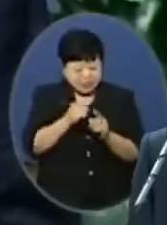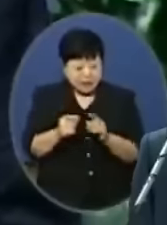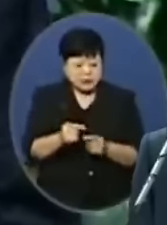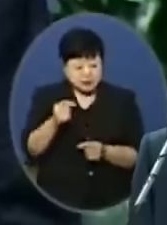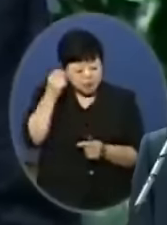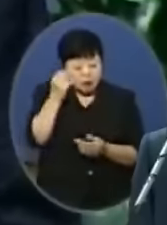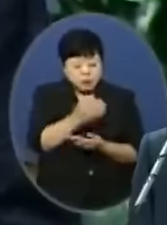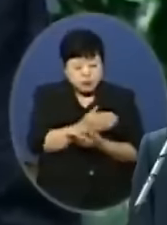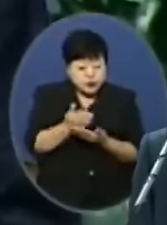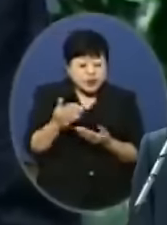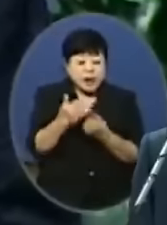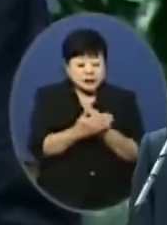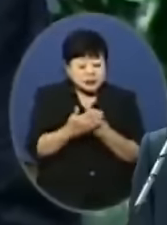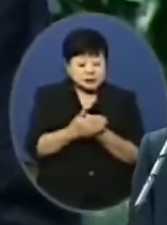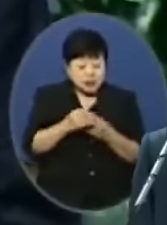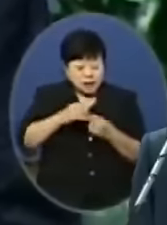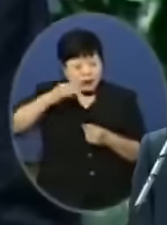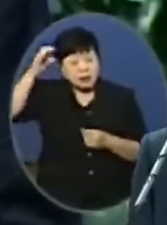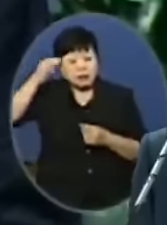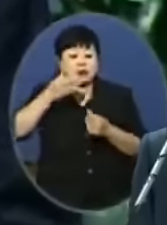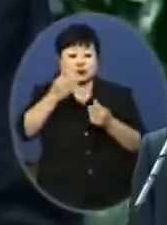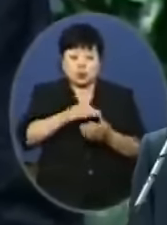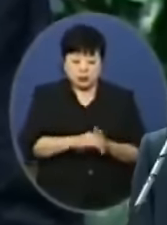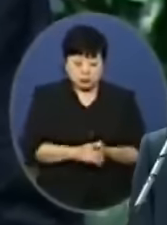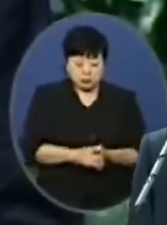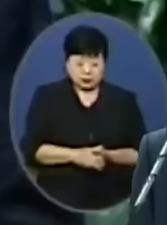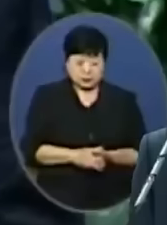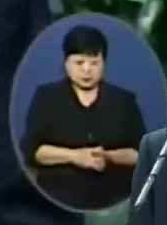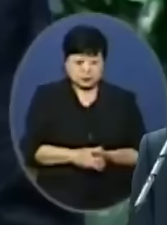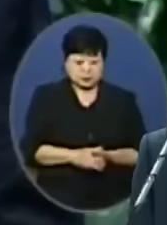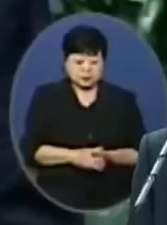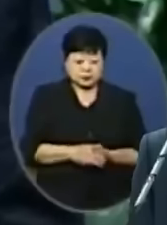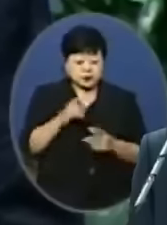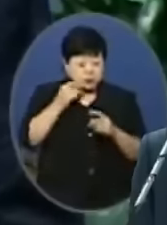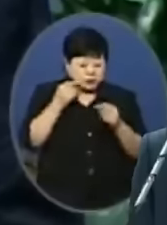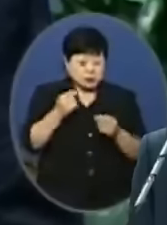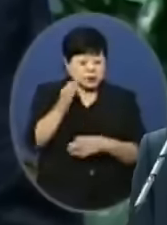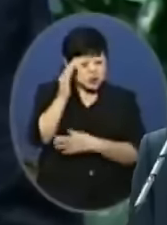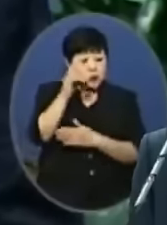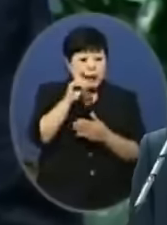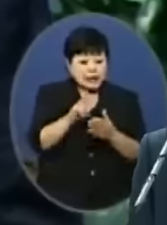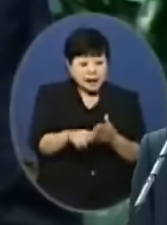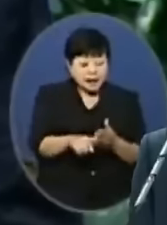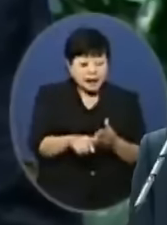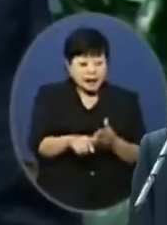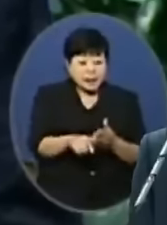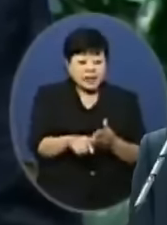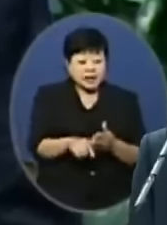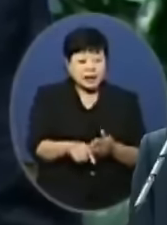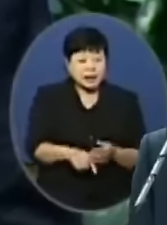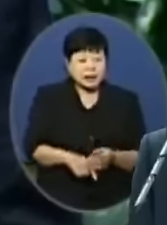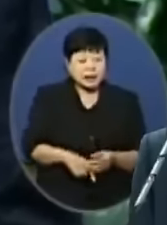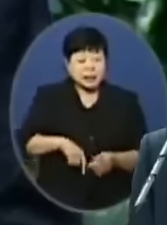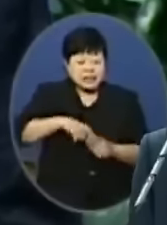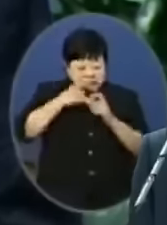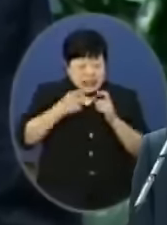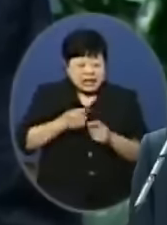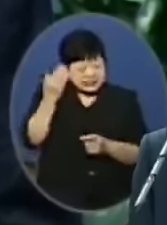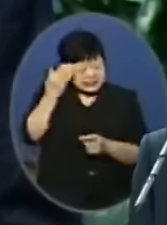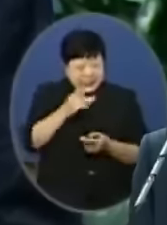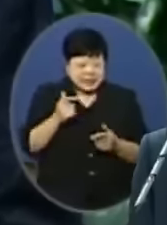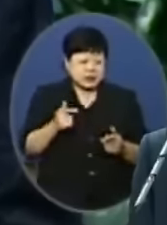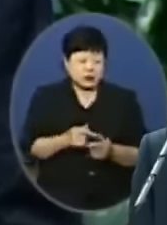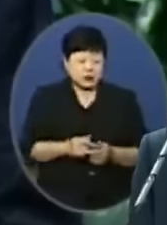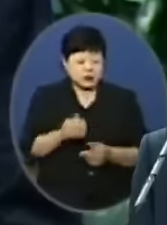명분의 은사 이런 것이 머리에 떠오르기 시작하는 것입니다. 저도 설교할 때 저의 지혜와 총명으로 설교하지